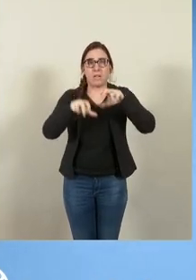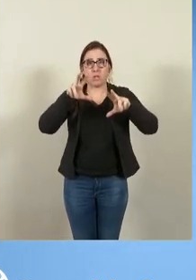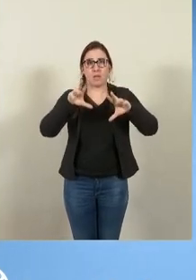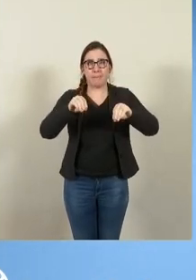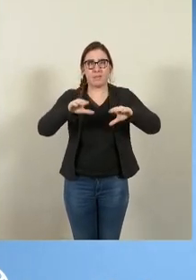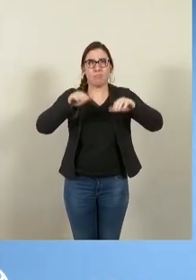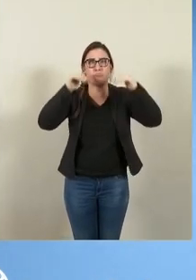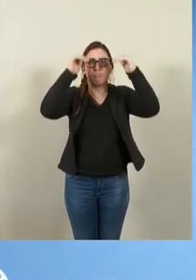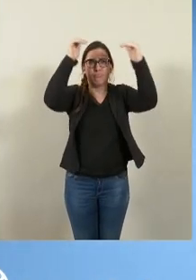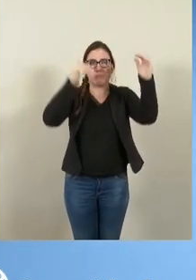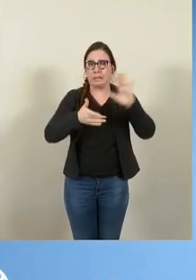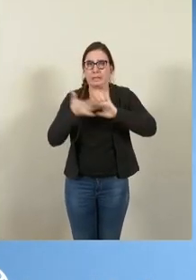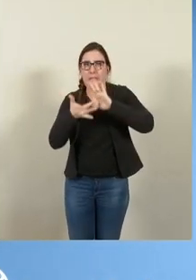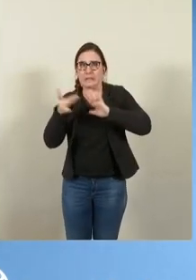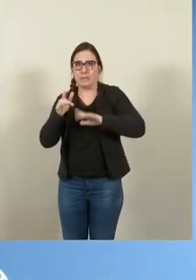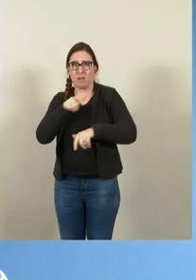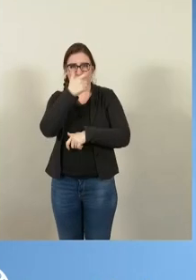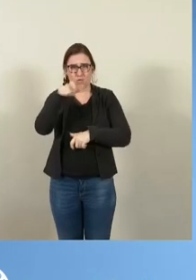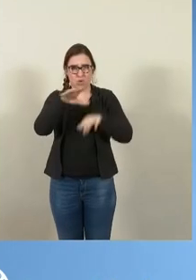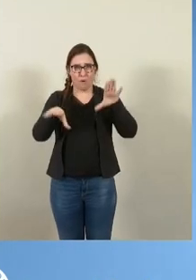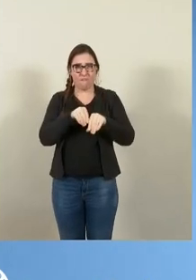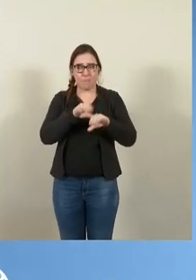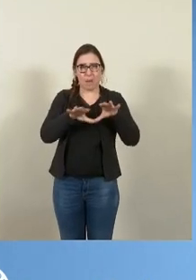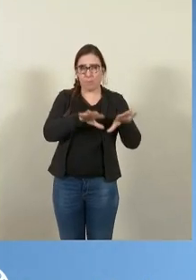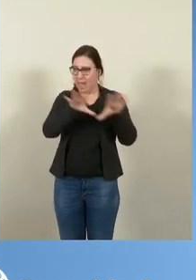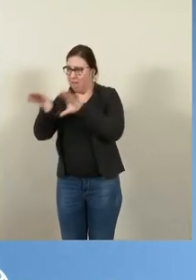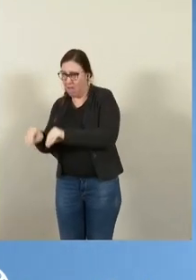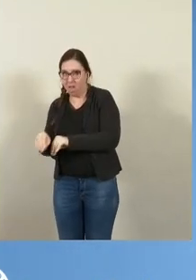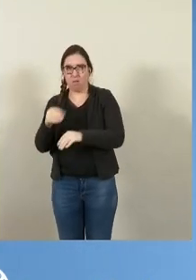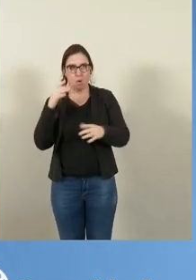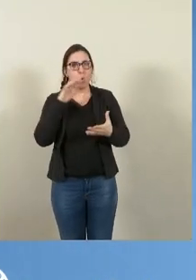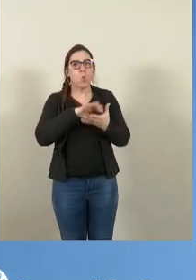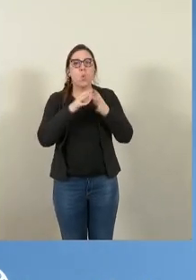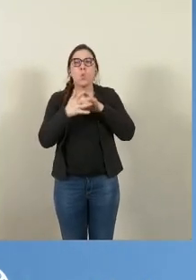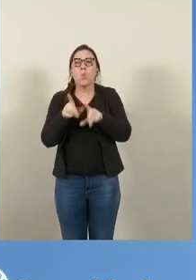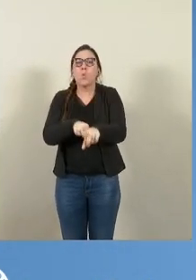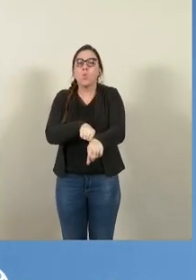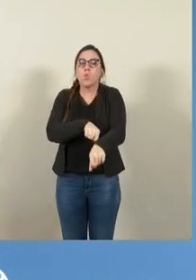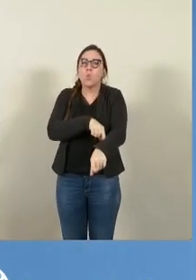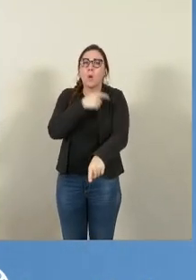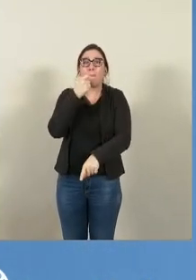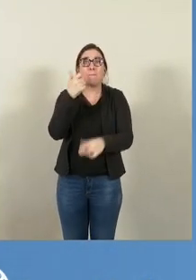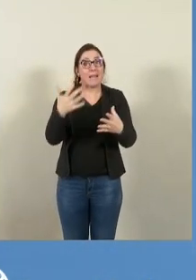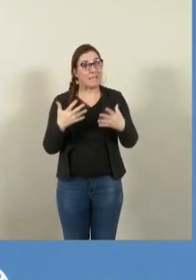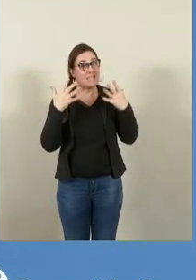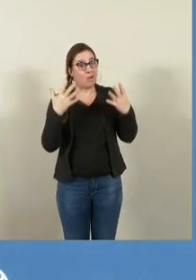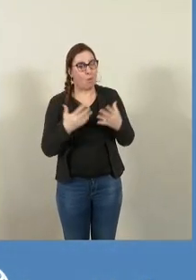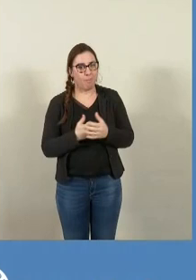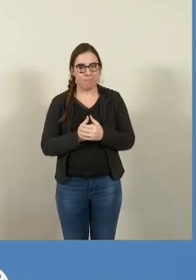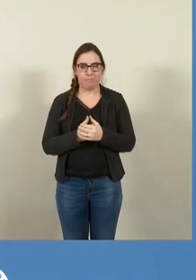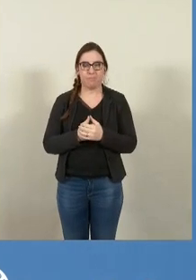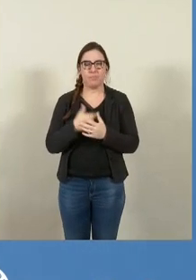habitants et reloger près de 200 familles ça prend du temps pratiquement une décennie en